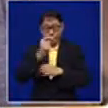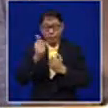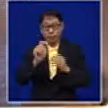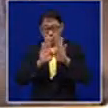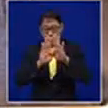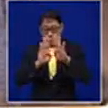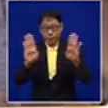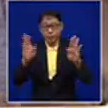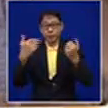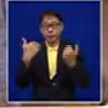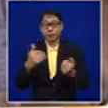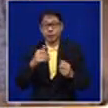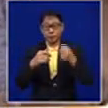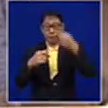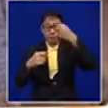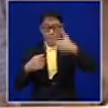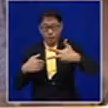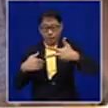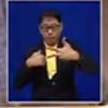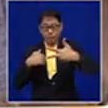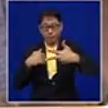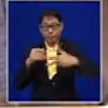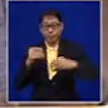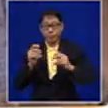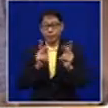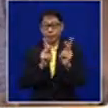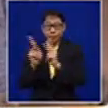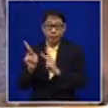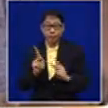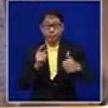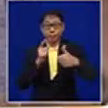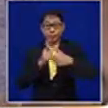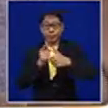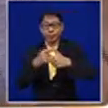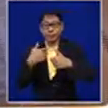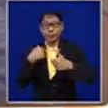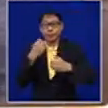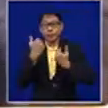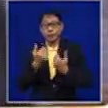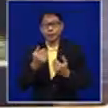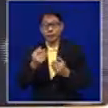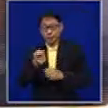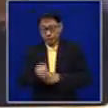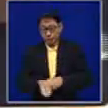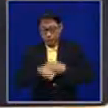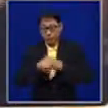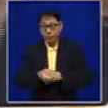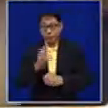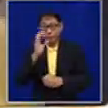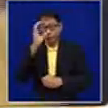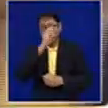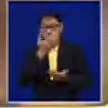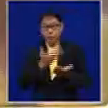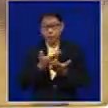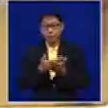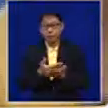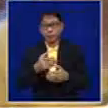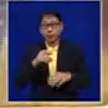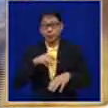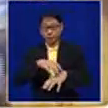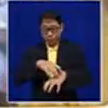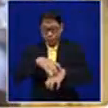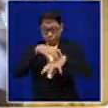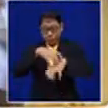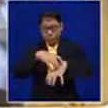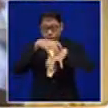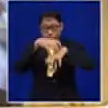านนี้นะคะมี3กิจกรรมหลักๆก็คือมีโครงการเพื่อให้เกษตรกรสามารถหารายได้จากของในพื้นที